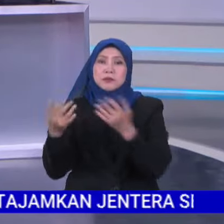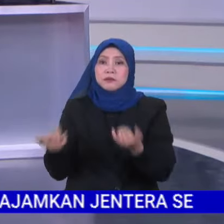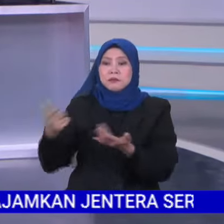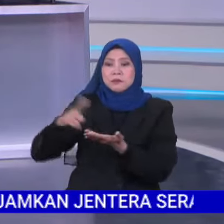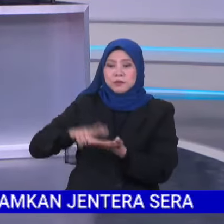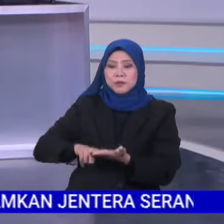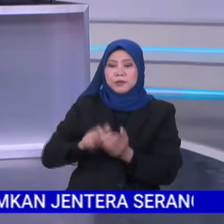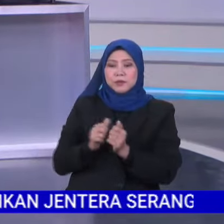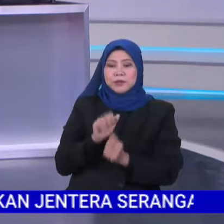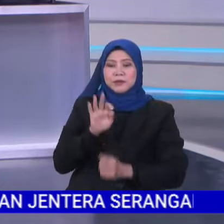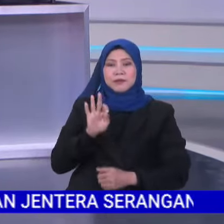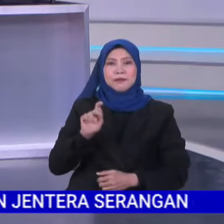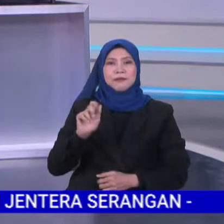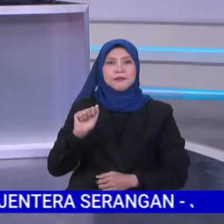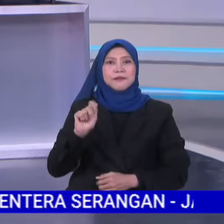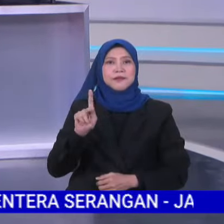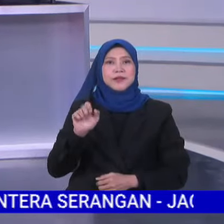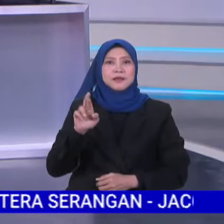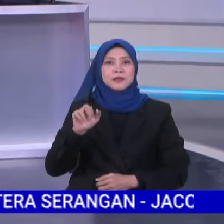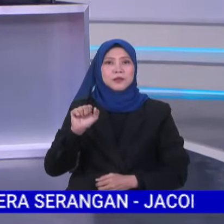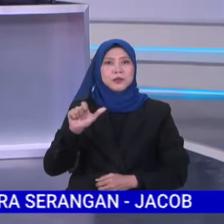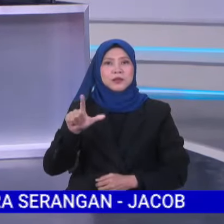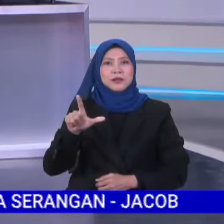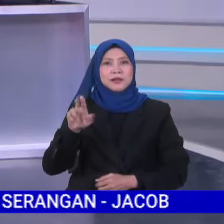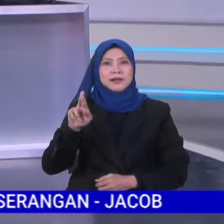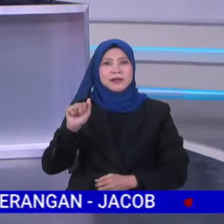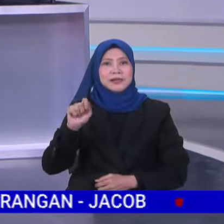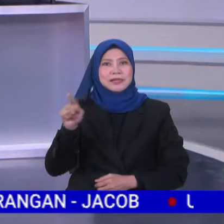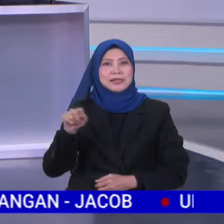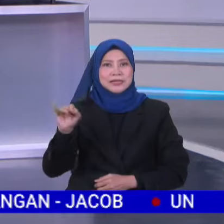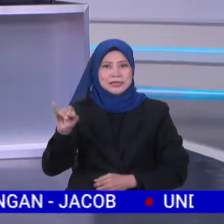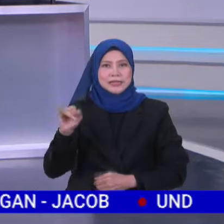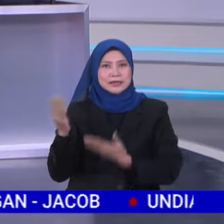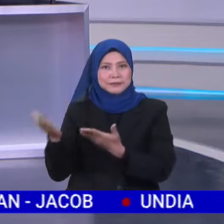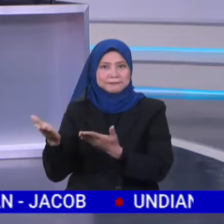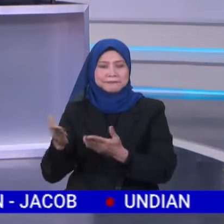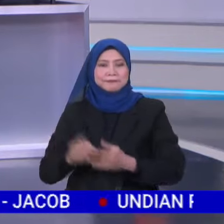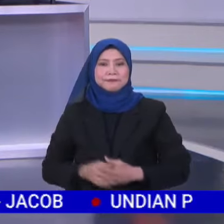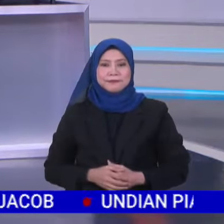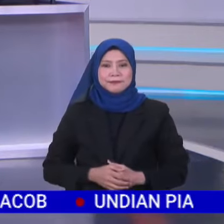saja bersama wartawan fakhrurrazi Ismail Siregar Ma'ruf